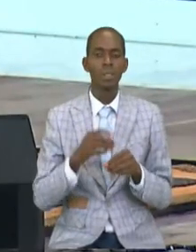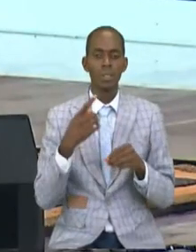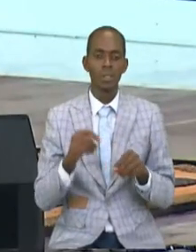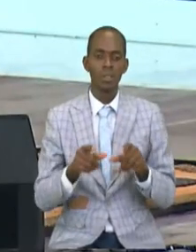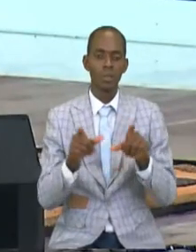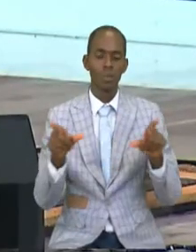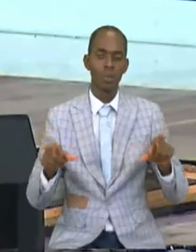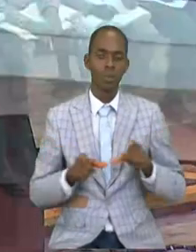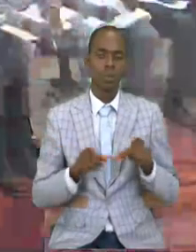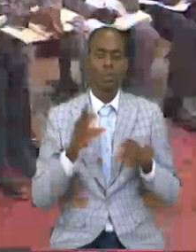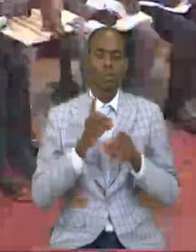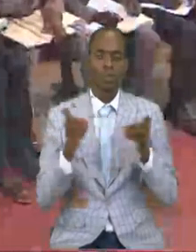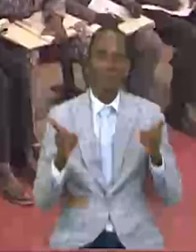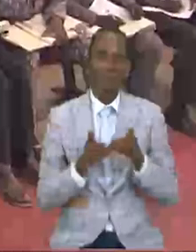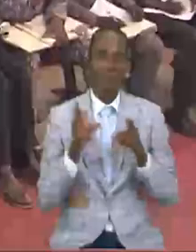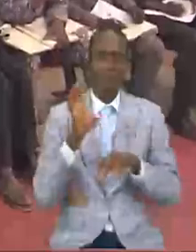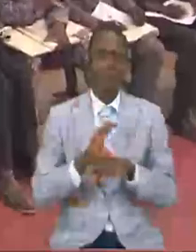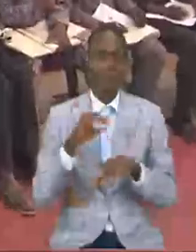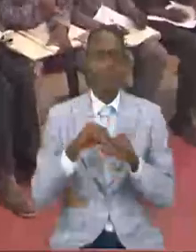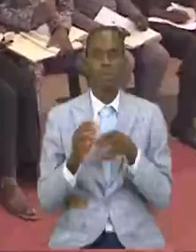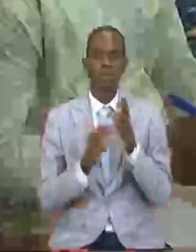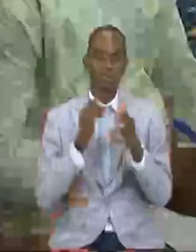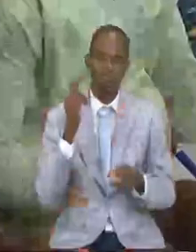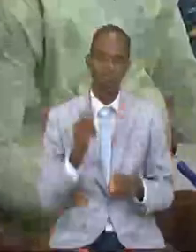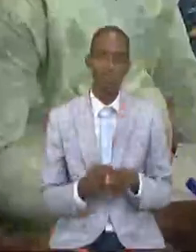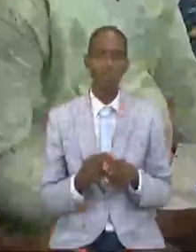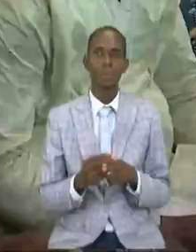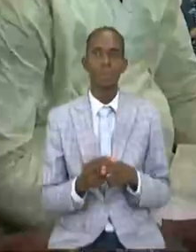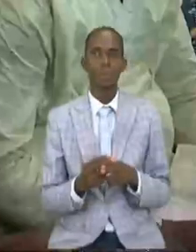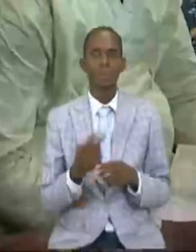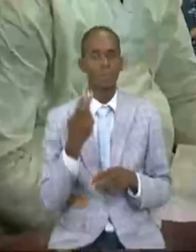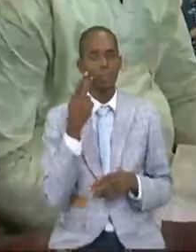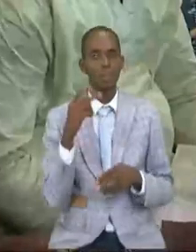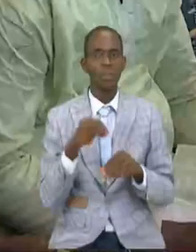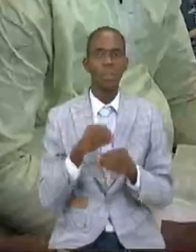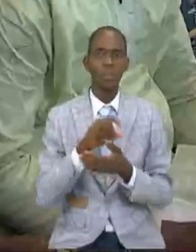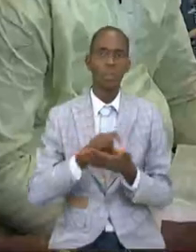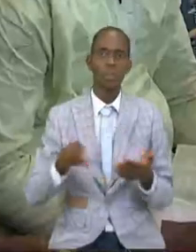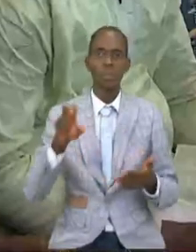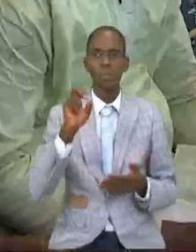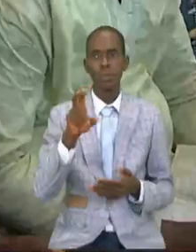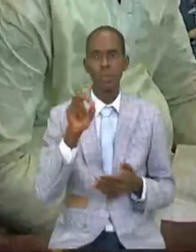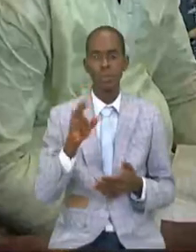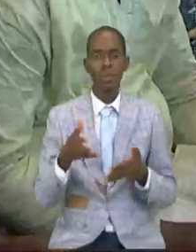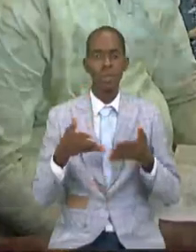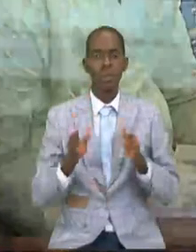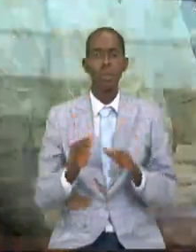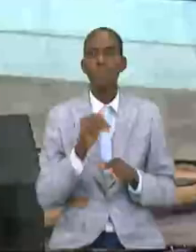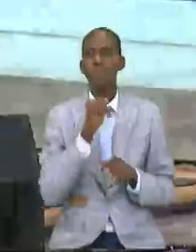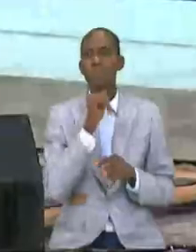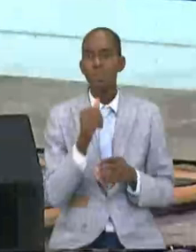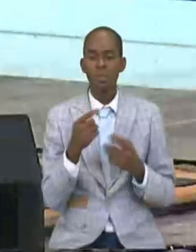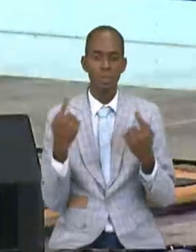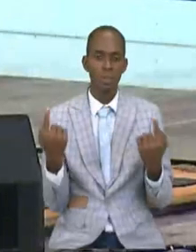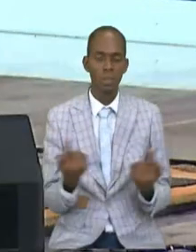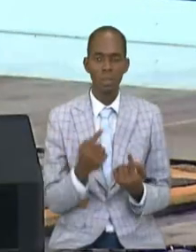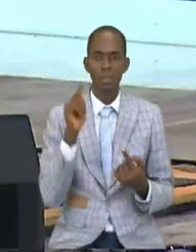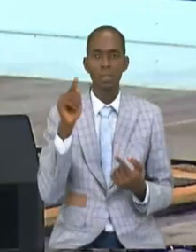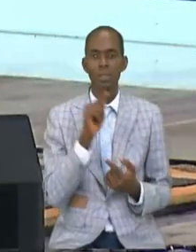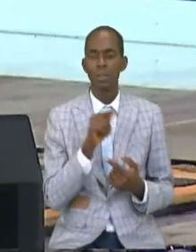pas régner dans l'église locale au nom de Jésus-Christ. Voilà le verset 12. Que le